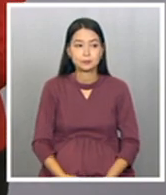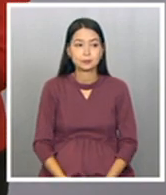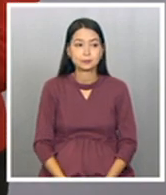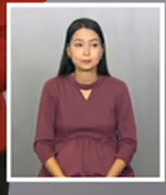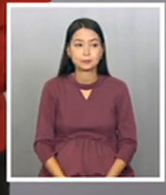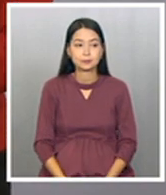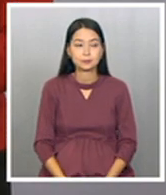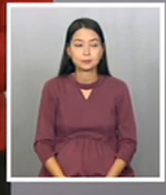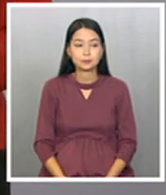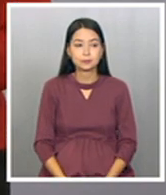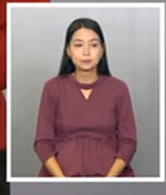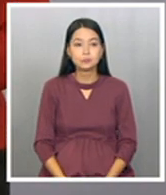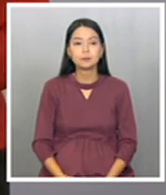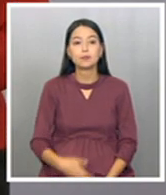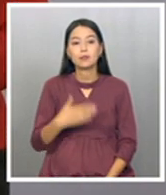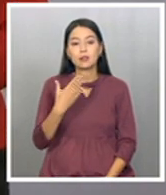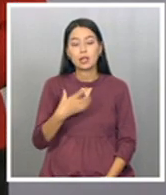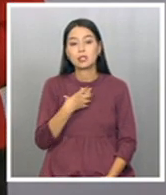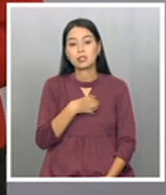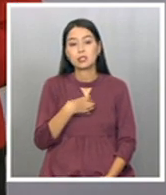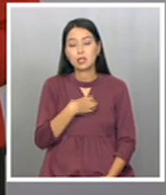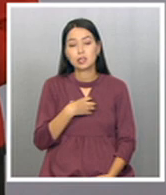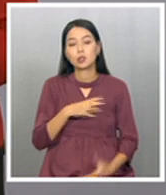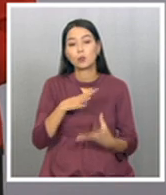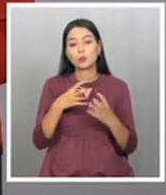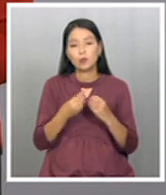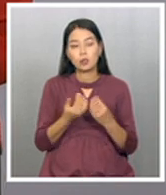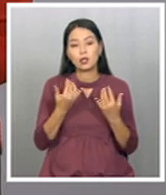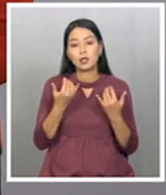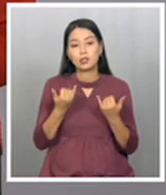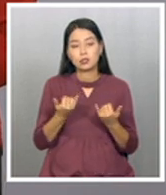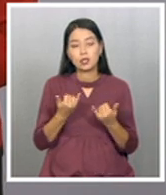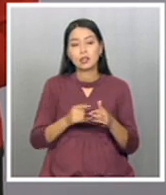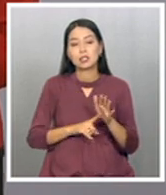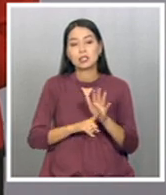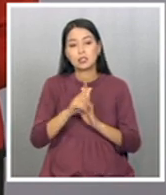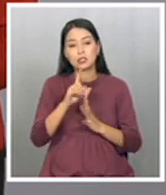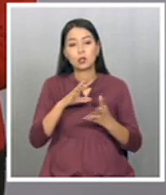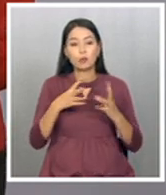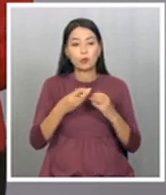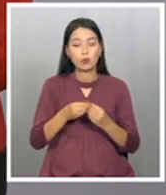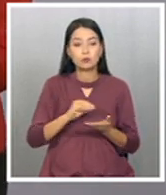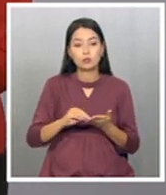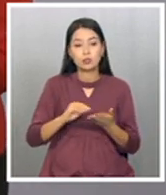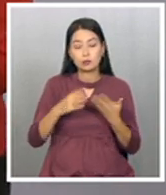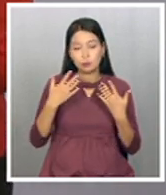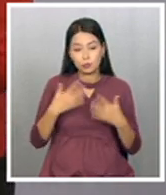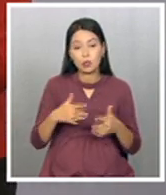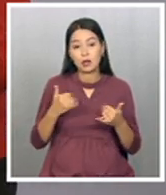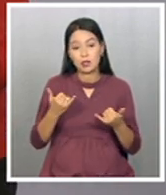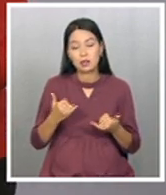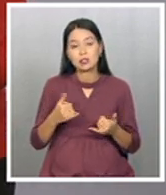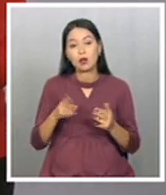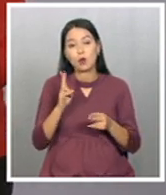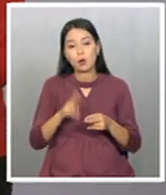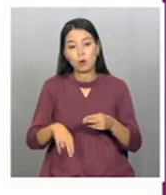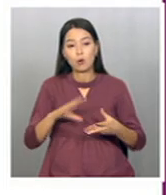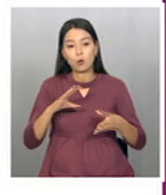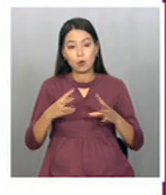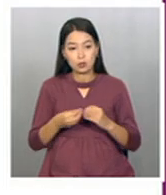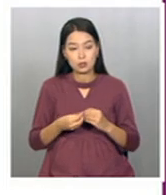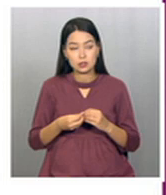мінекей, негізгі бөлімді, кіріспе бөлімді жазып болдыңыздар, енді қорытынды бөлім. Қорытынды